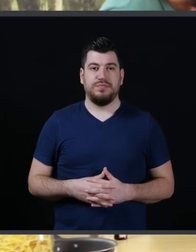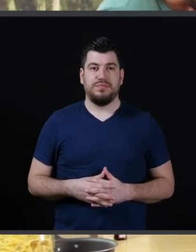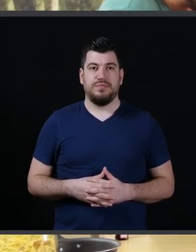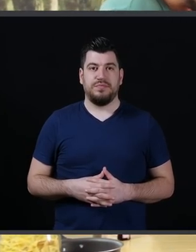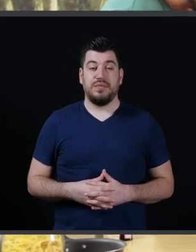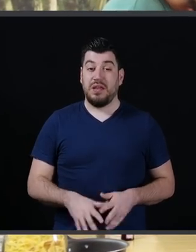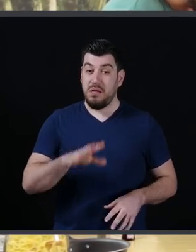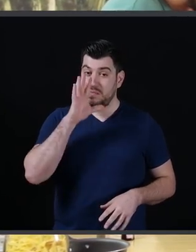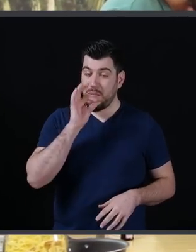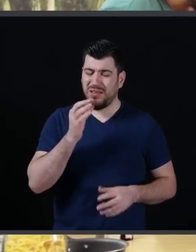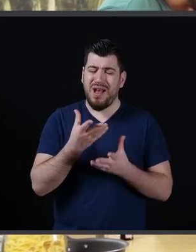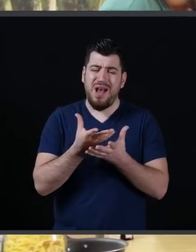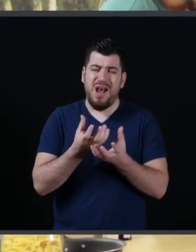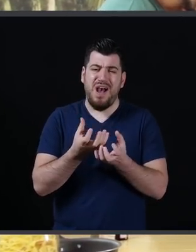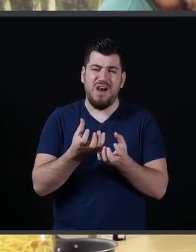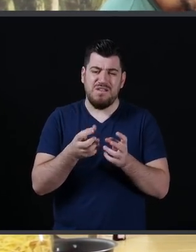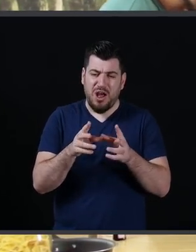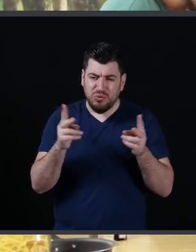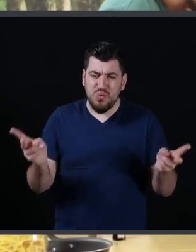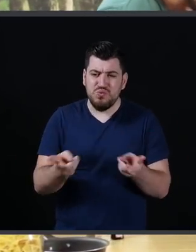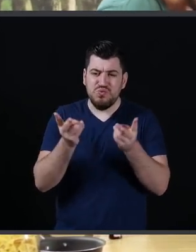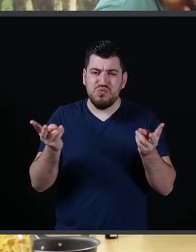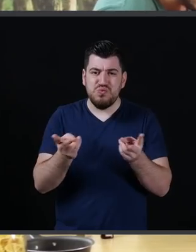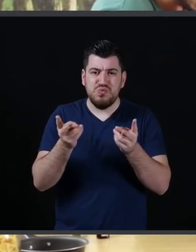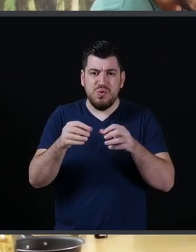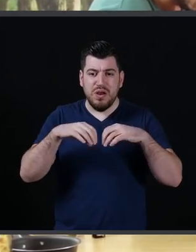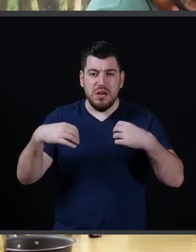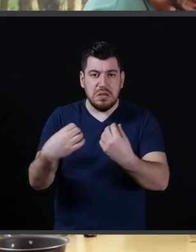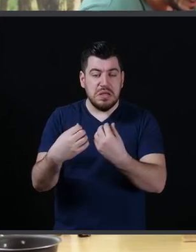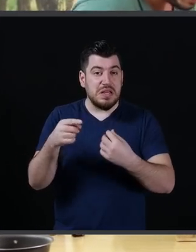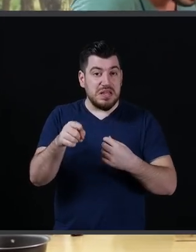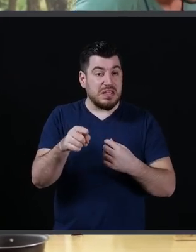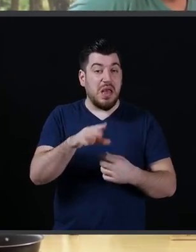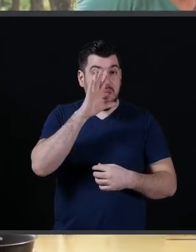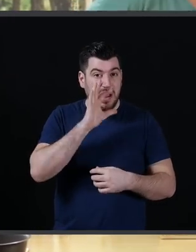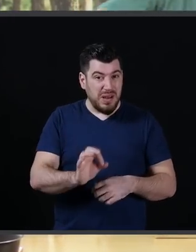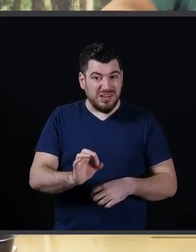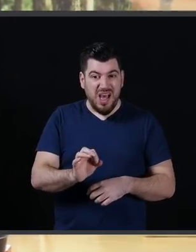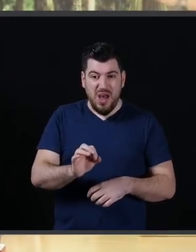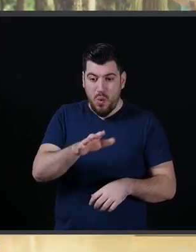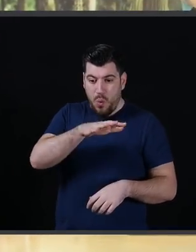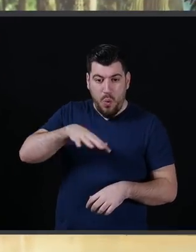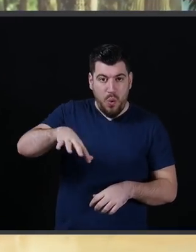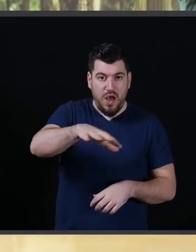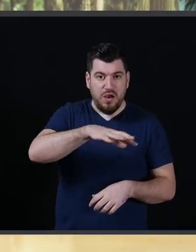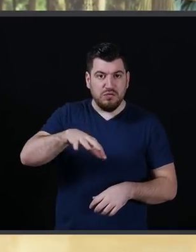Έτσι είναι τόσο αφράτο Και δεν πιστεύεις ότι τόση ποσότητα κέικ μπορεί να βγει μόνο με 250